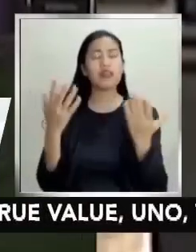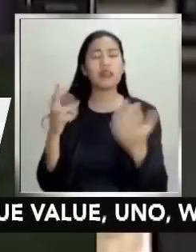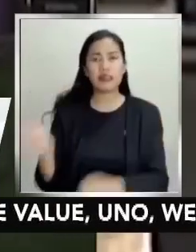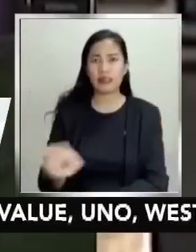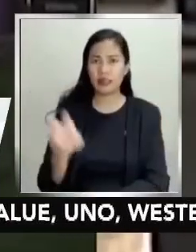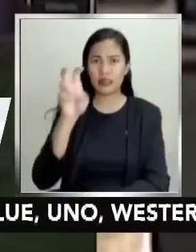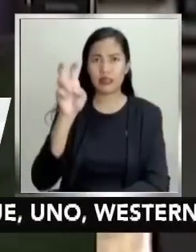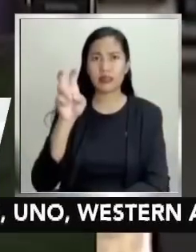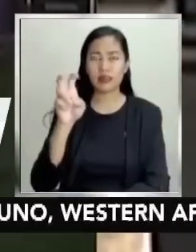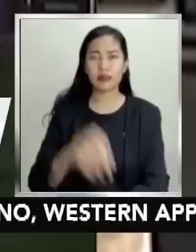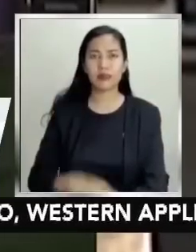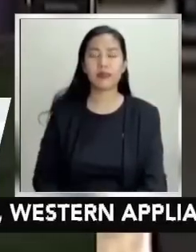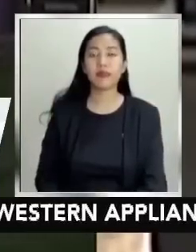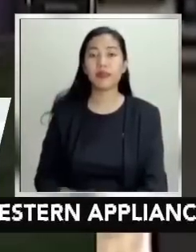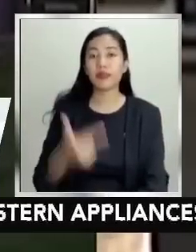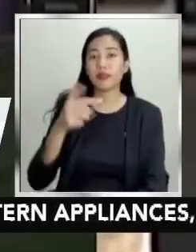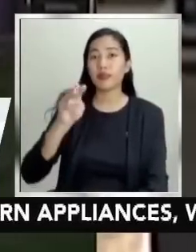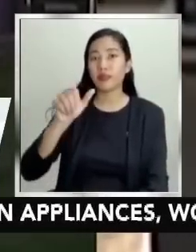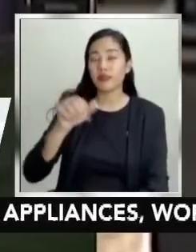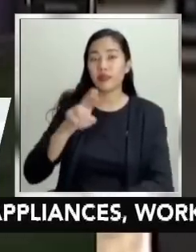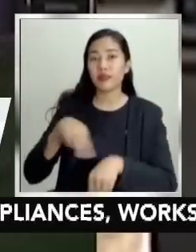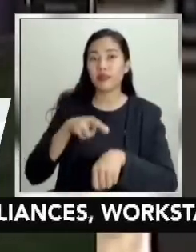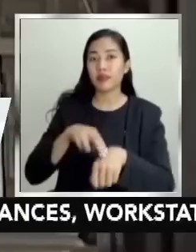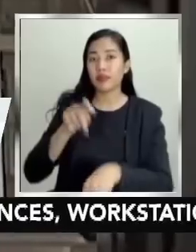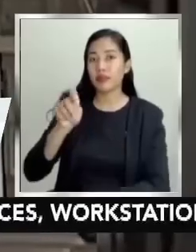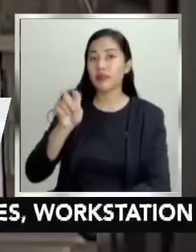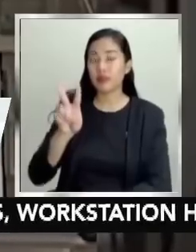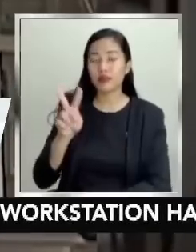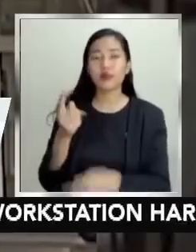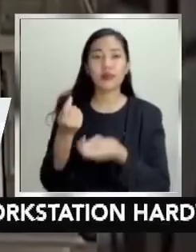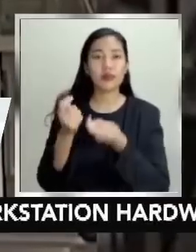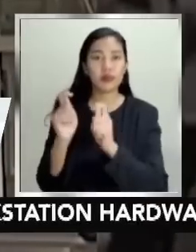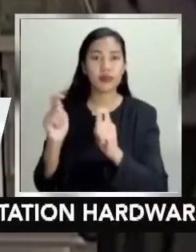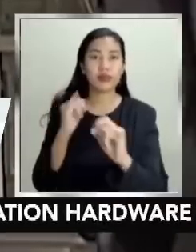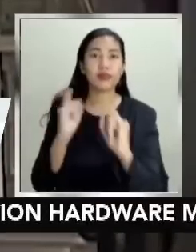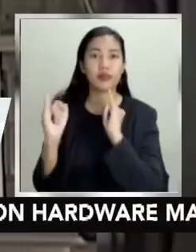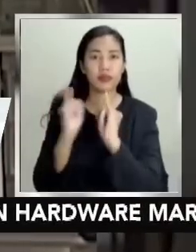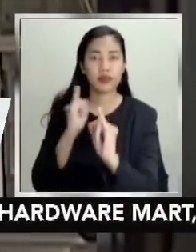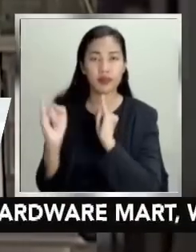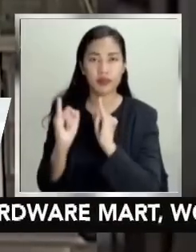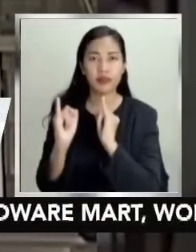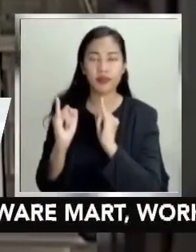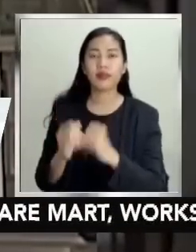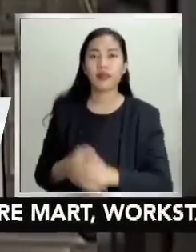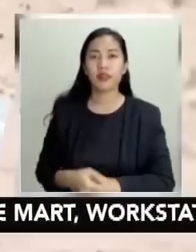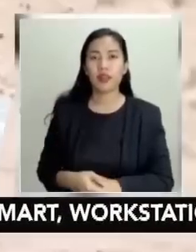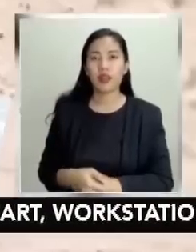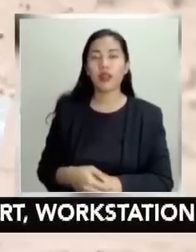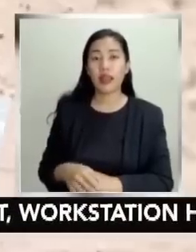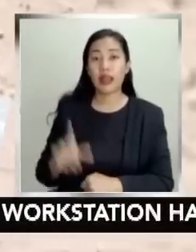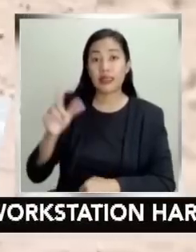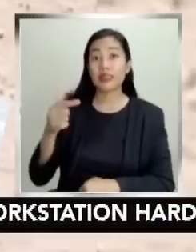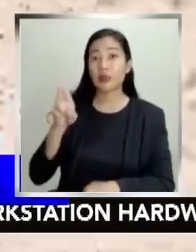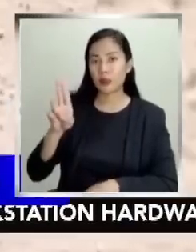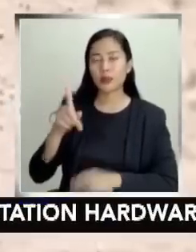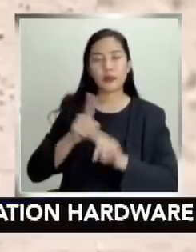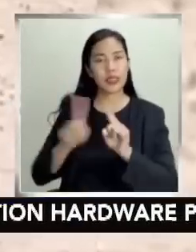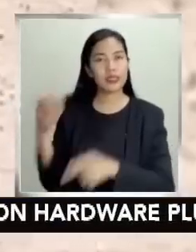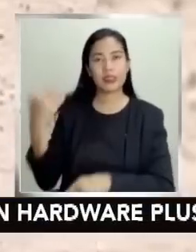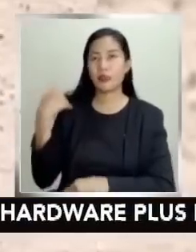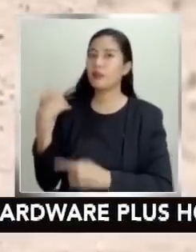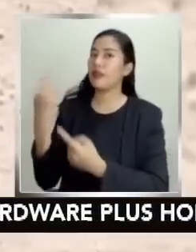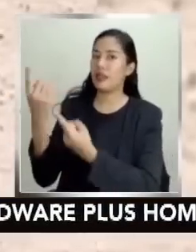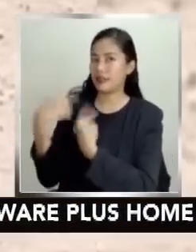GMA Regional TV Balitang Southern Tagalog na makuhanan ng pahayag ang Puerto Galera LGU pero wala pa silang tugon.